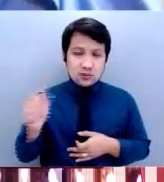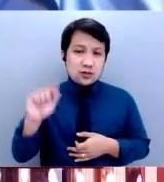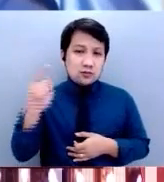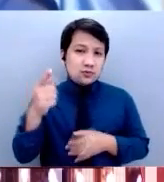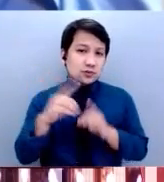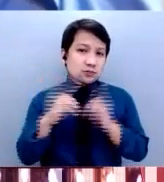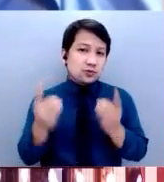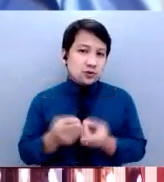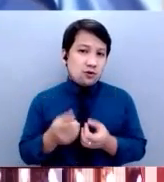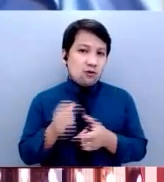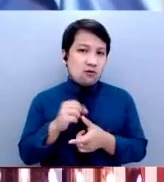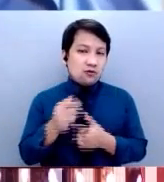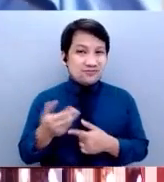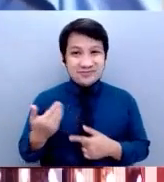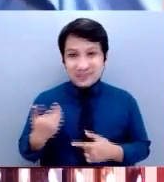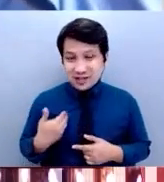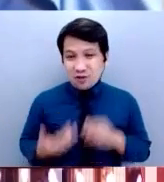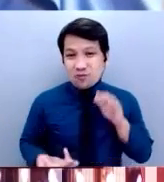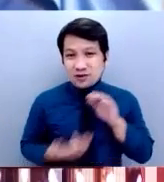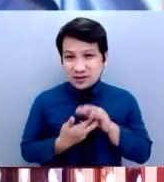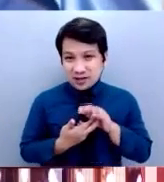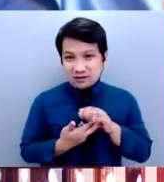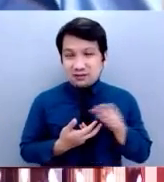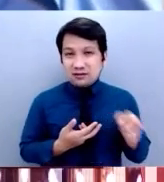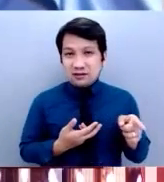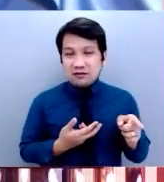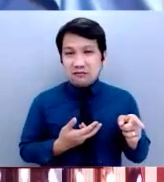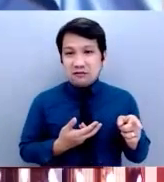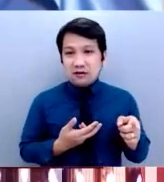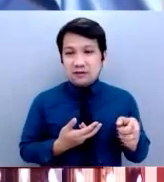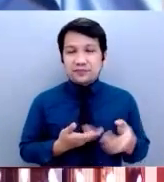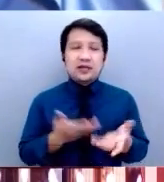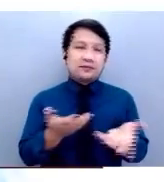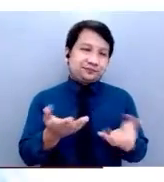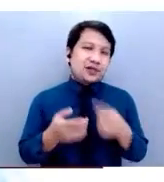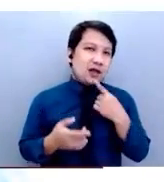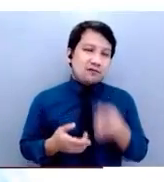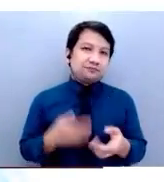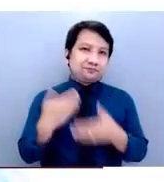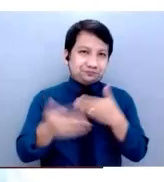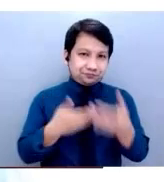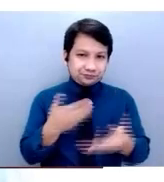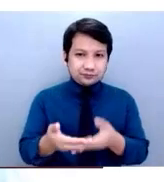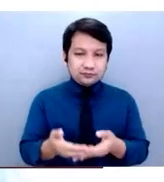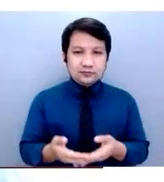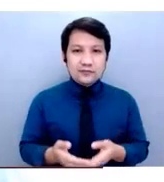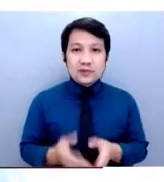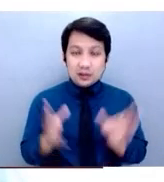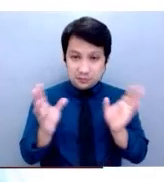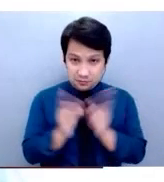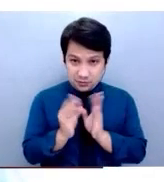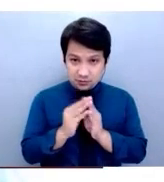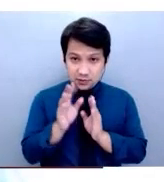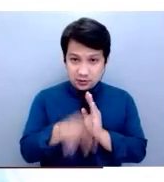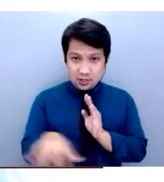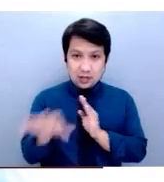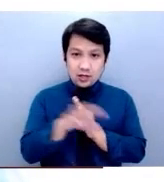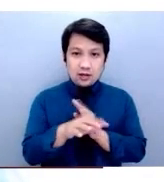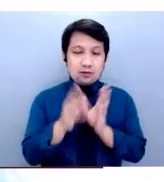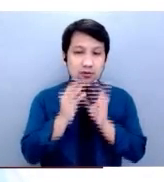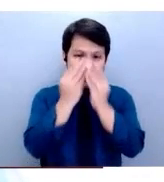o hindi na dahil retired na siya by that time? Ganito kasi yung proseso niya, no? Mag-uusap-usap yung mga commissioners,